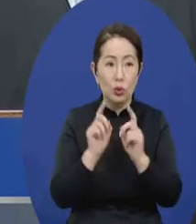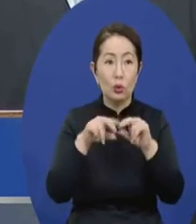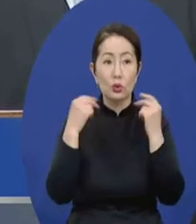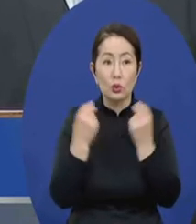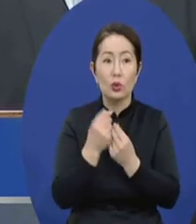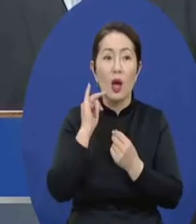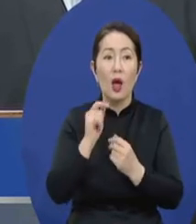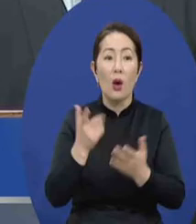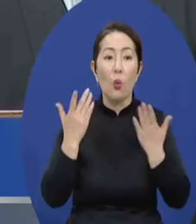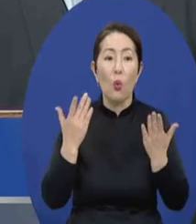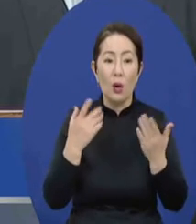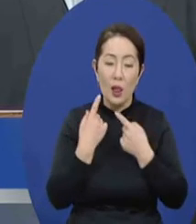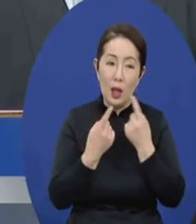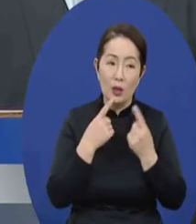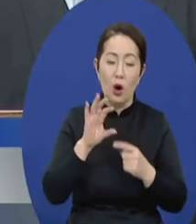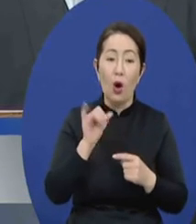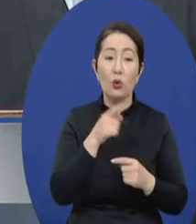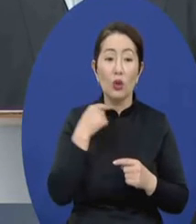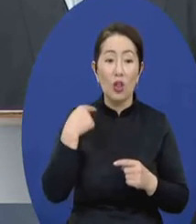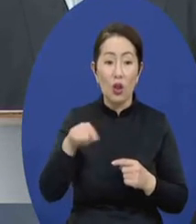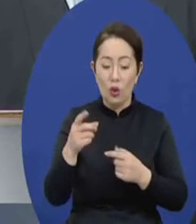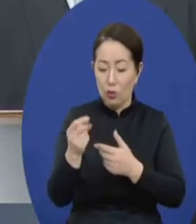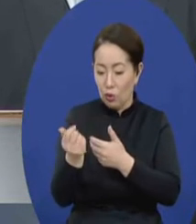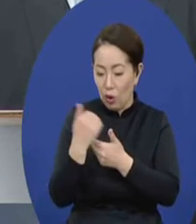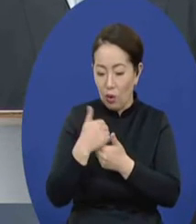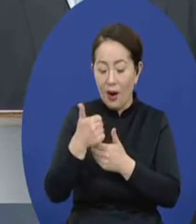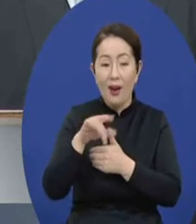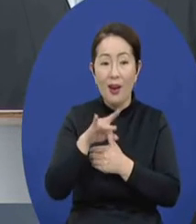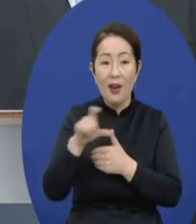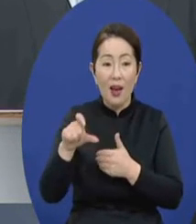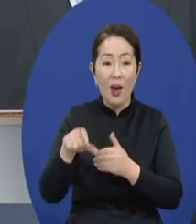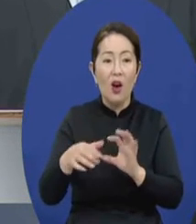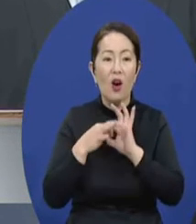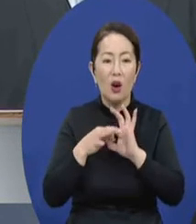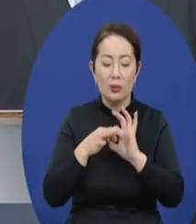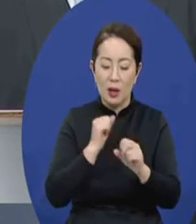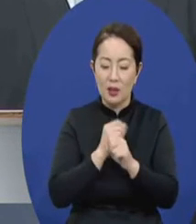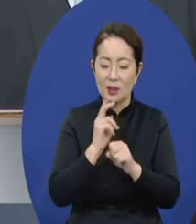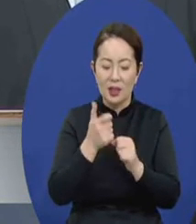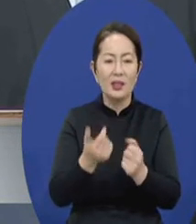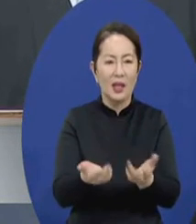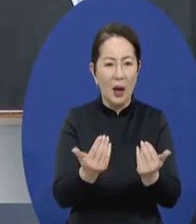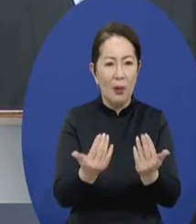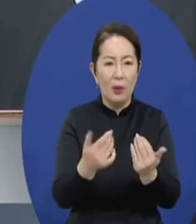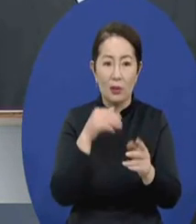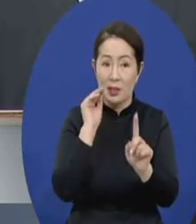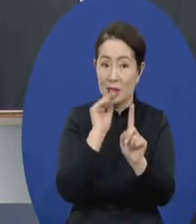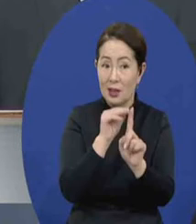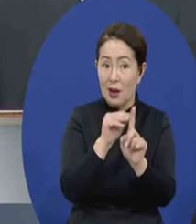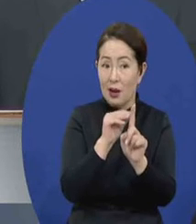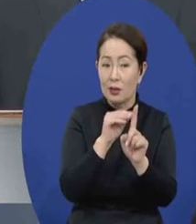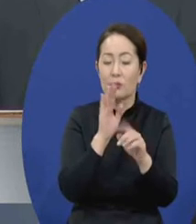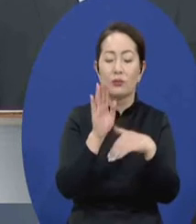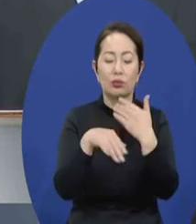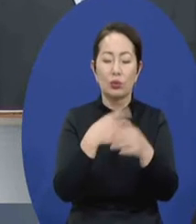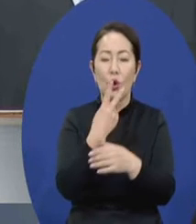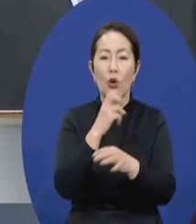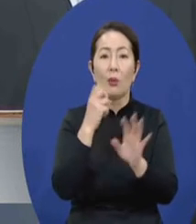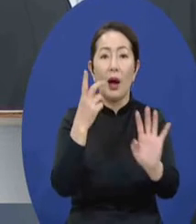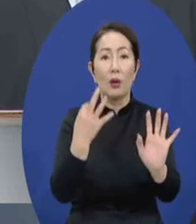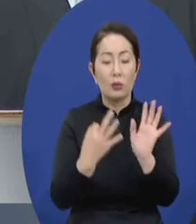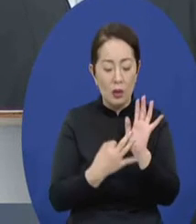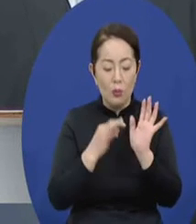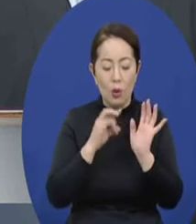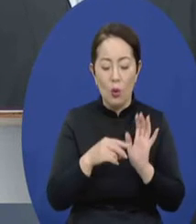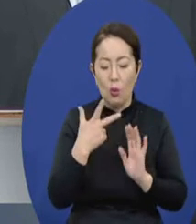улсын хурл дээр энэ оюу толгойн хөрөнгө оруулалтын гэрээтэй холбоотой ажлын хэсэг гаргаа гэдэг энэ шаардлагыг тавьсаар байгаад 2018 оны 3